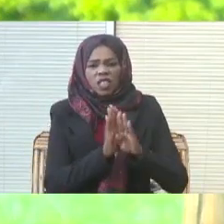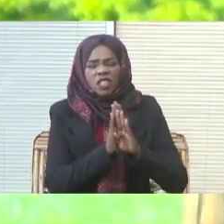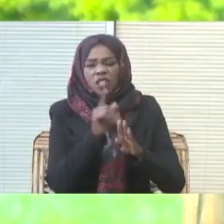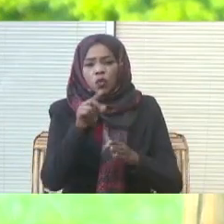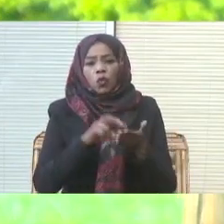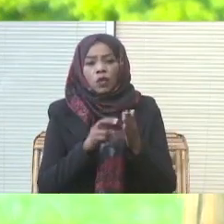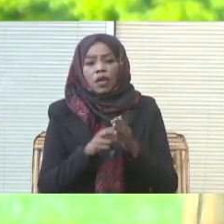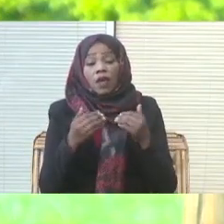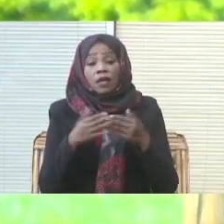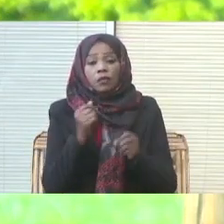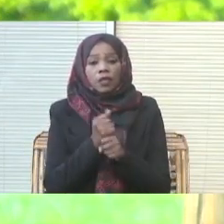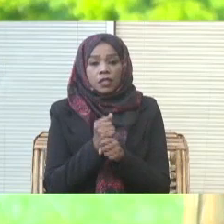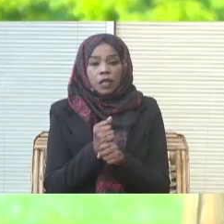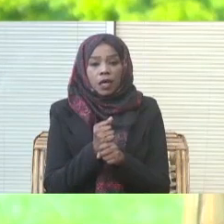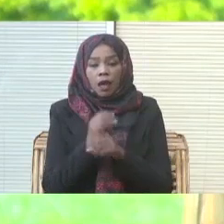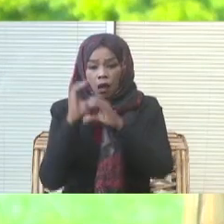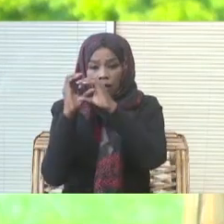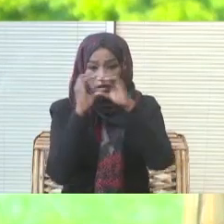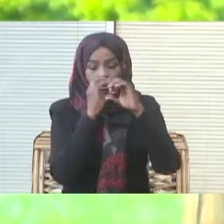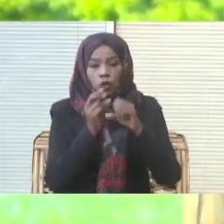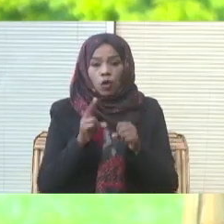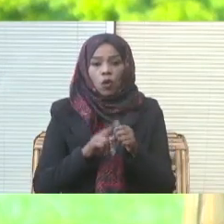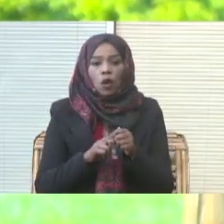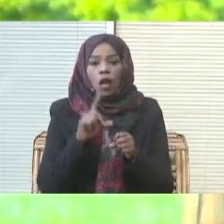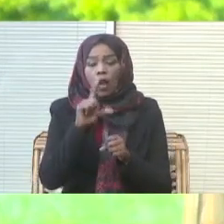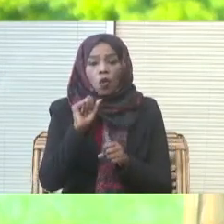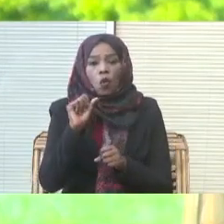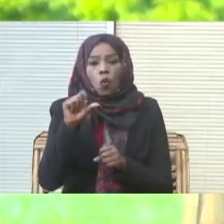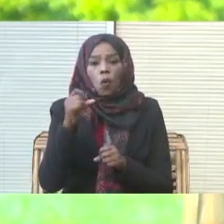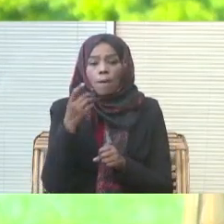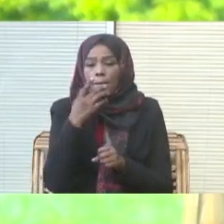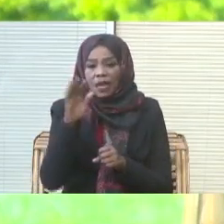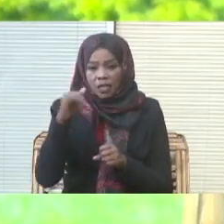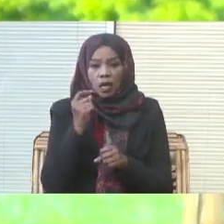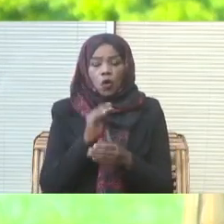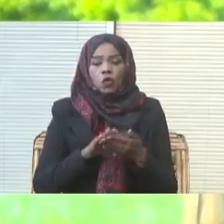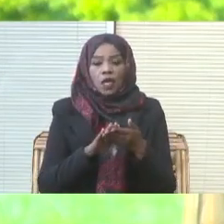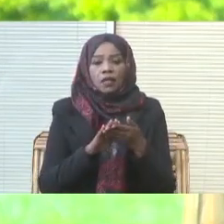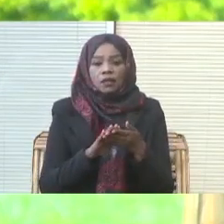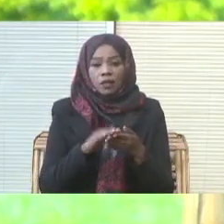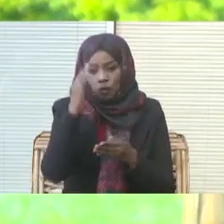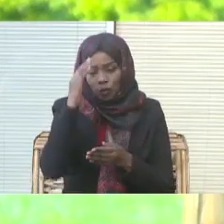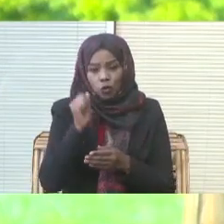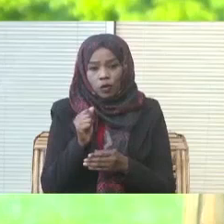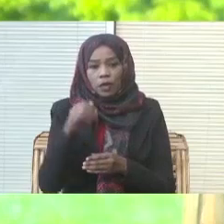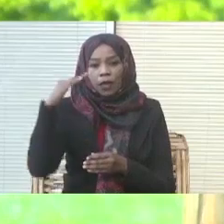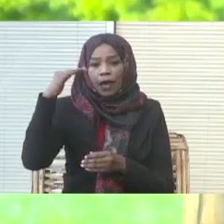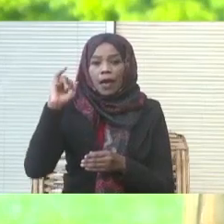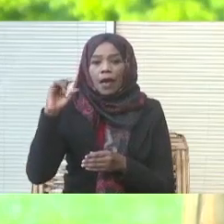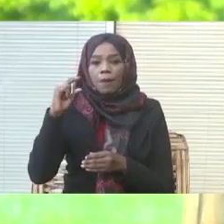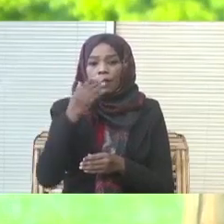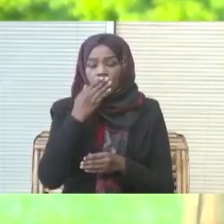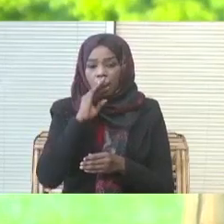كيف نبدأ نشتغل التصوير. يعني لو ما كان حمد ما كان حنستمر، لكن الله حمد يعني. برضه ساعدنا وكده، والحمد